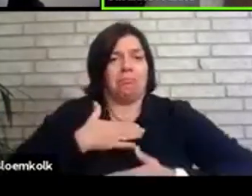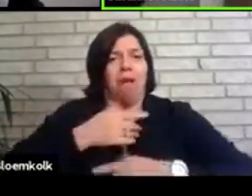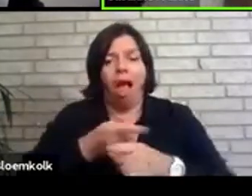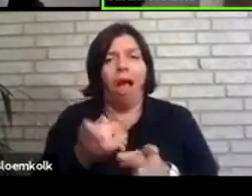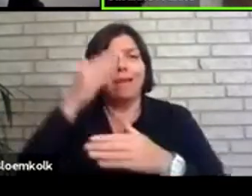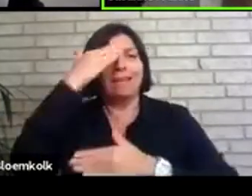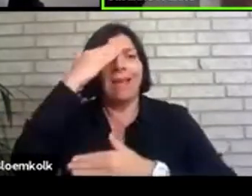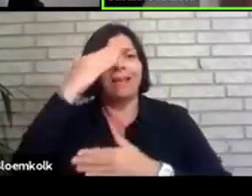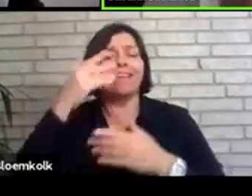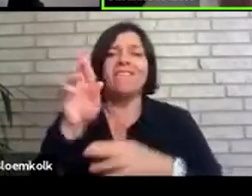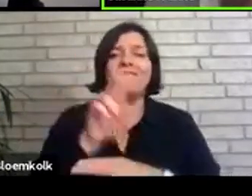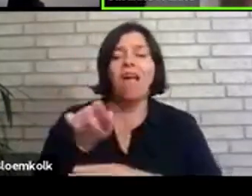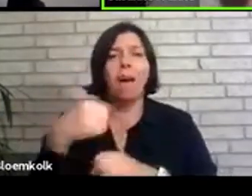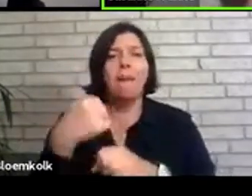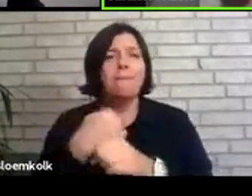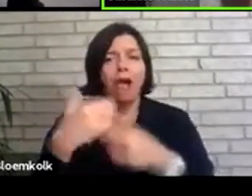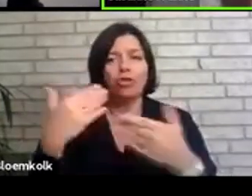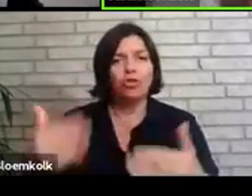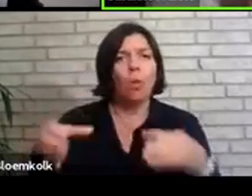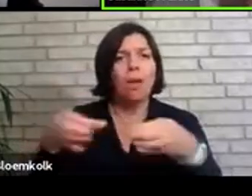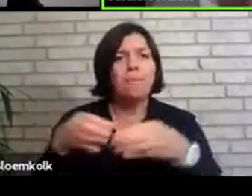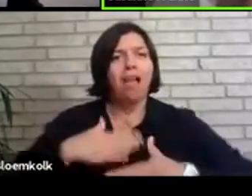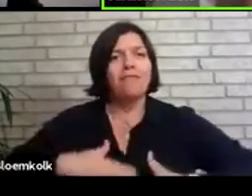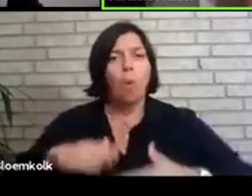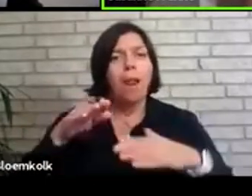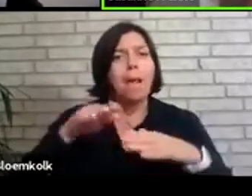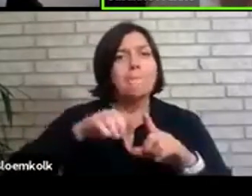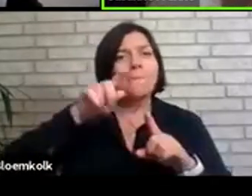Gemeinwohlbilanzen erstellt. Und nein, es sind nicht nur